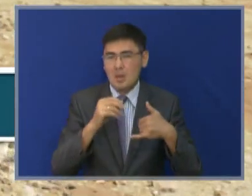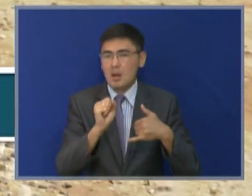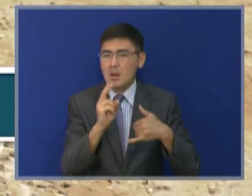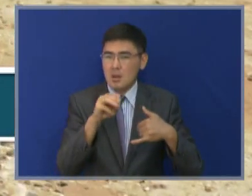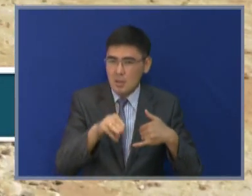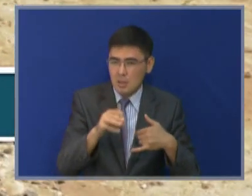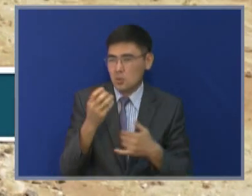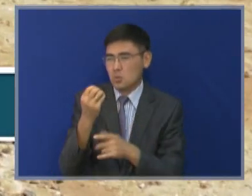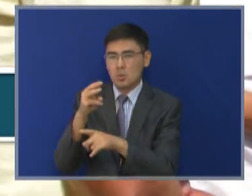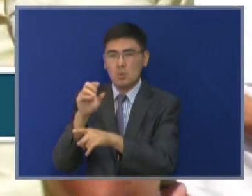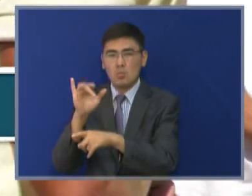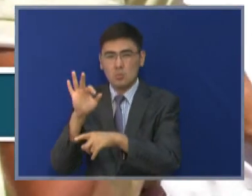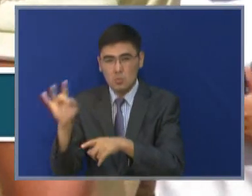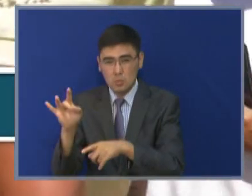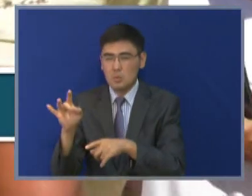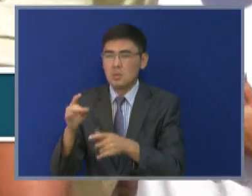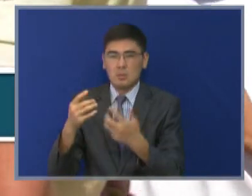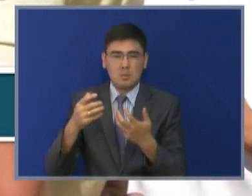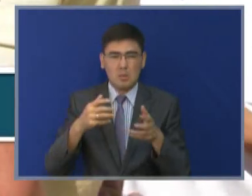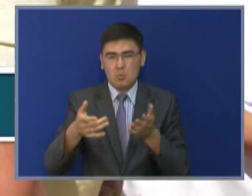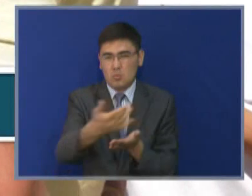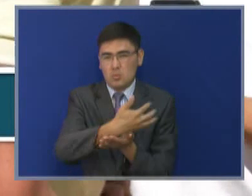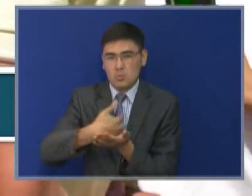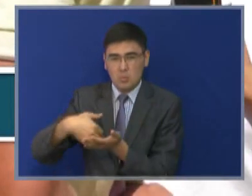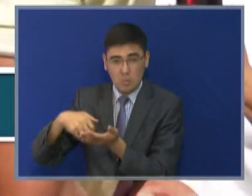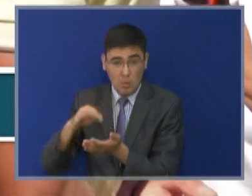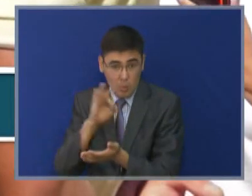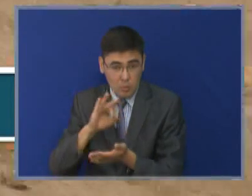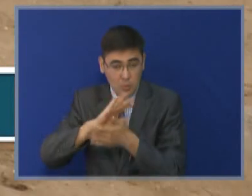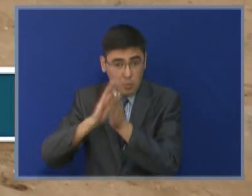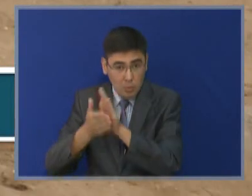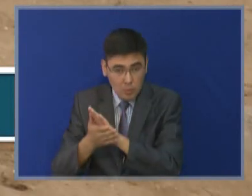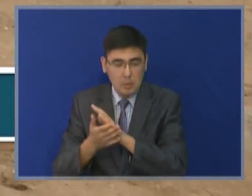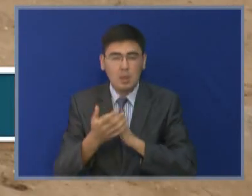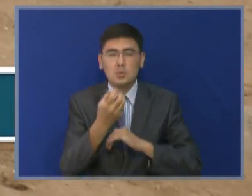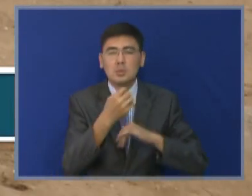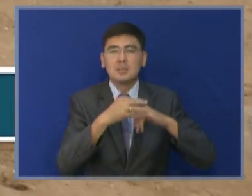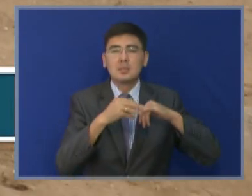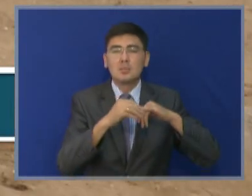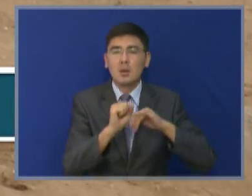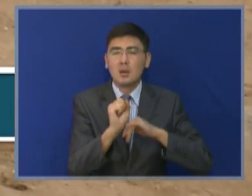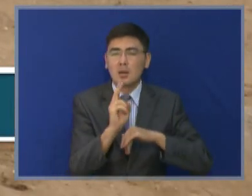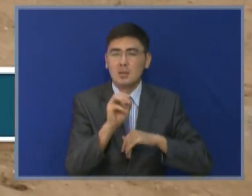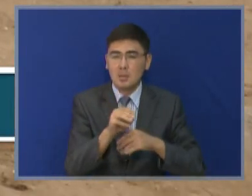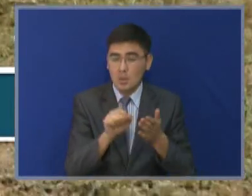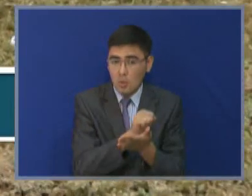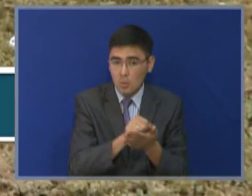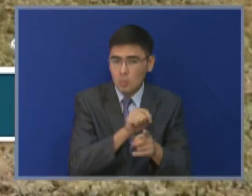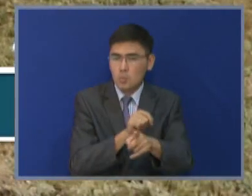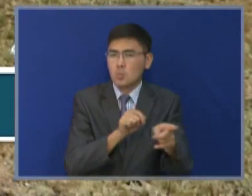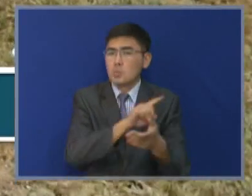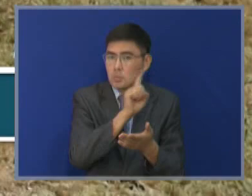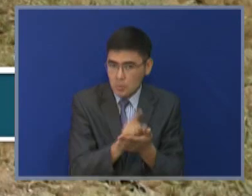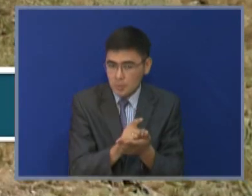шығарумен айналысатын мекемелермен келісімшартпен жер учаскелерін пайдалануға беру актісі болу қажет. Аталған құжаттарсыз электр